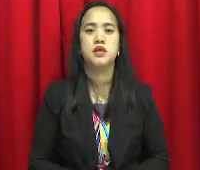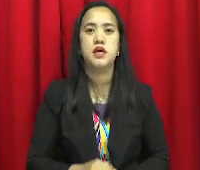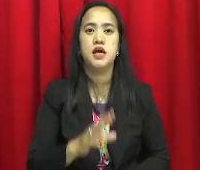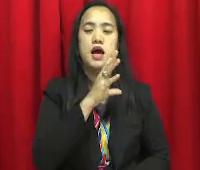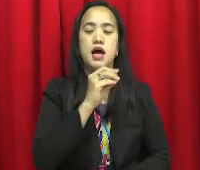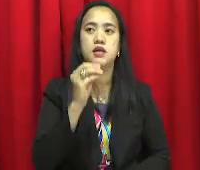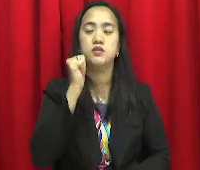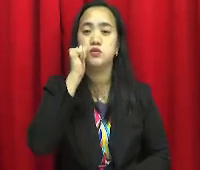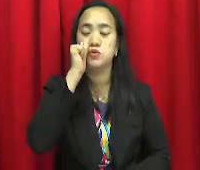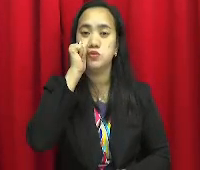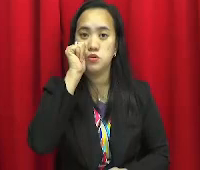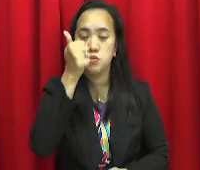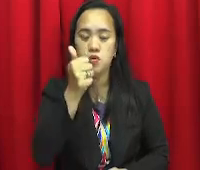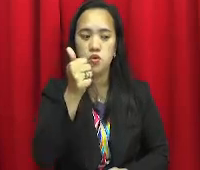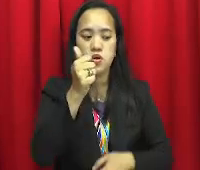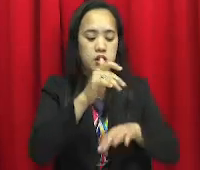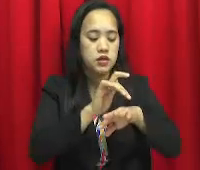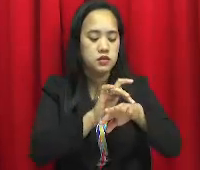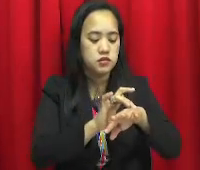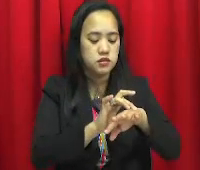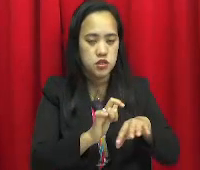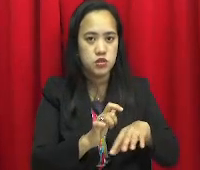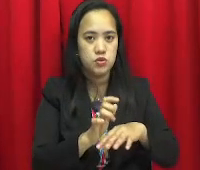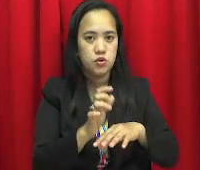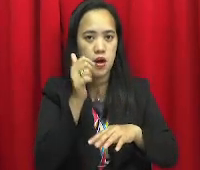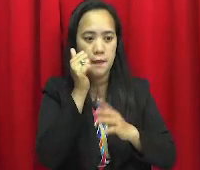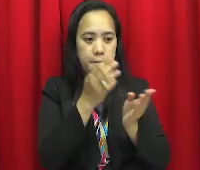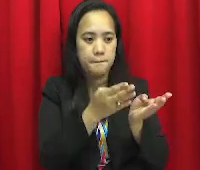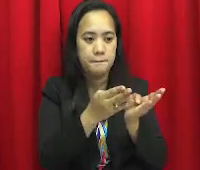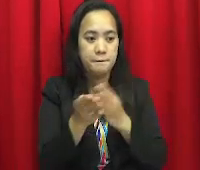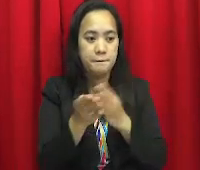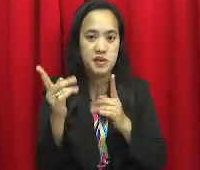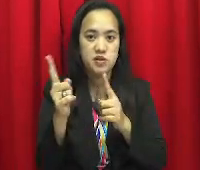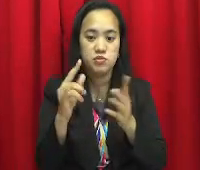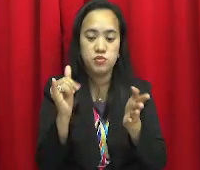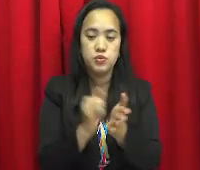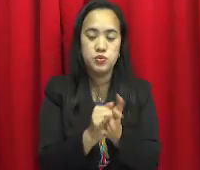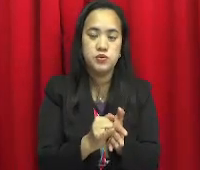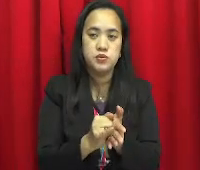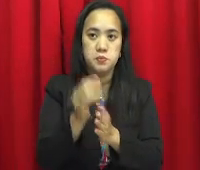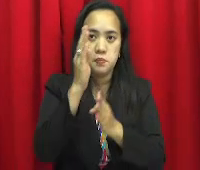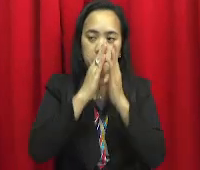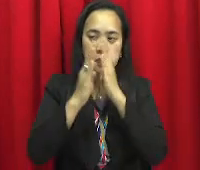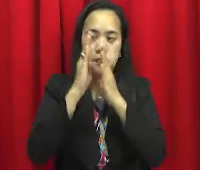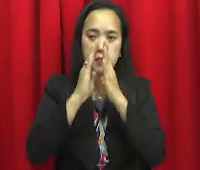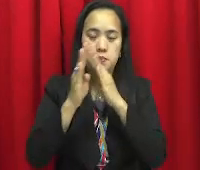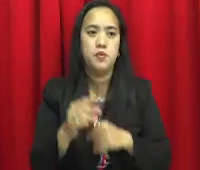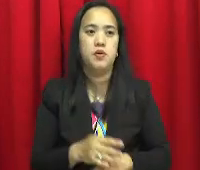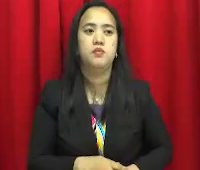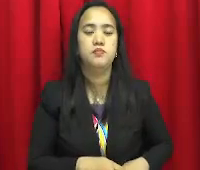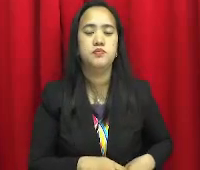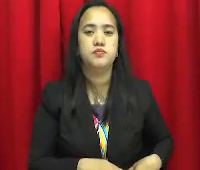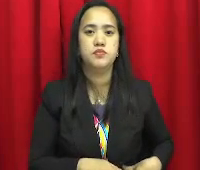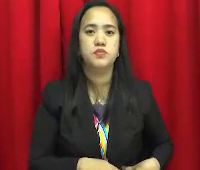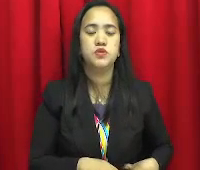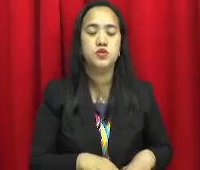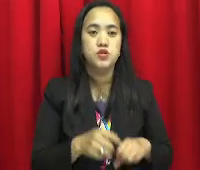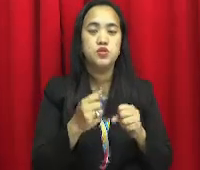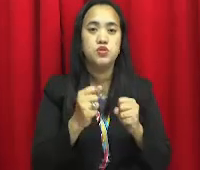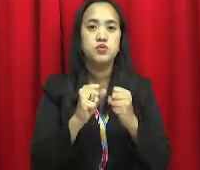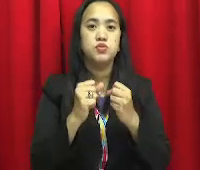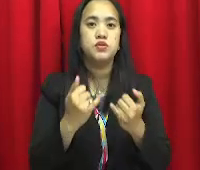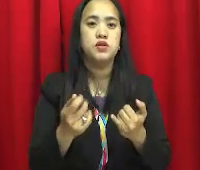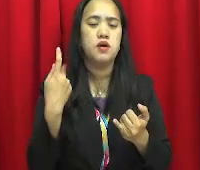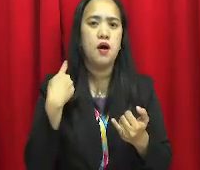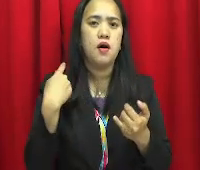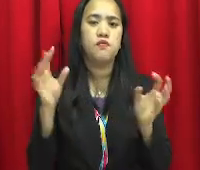ka lang ni Satanas, wow. Ibabalik lang yan sa iyo. O kita mo, anong ginawa sa iyo kahapon? Yan na. Walang kwenta yung ginawa mong